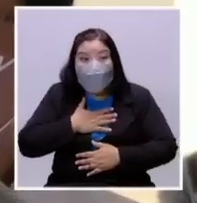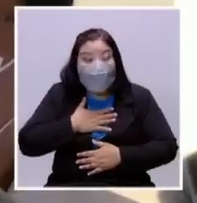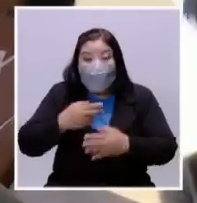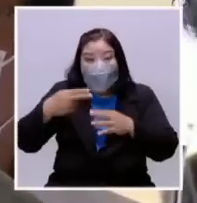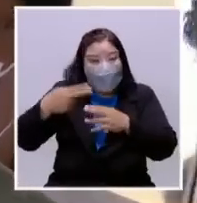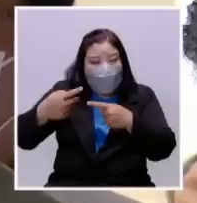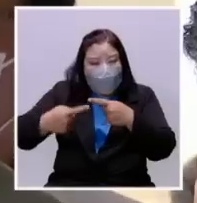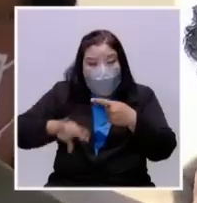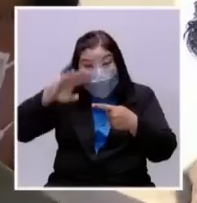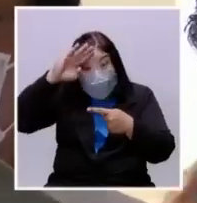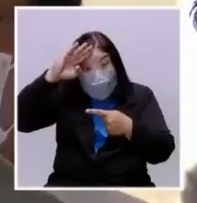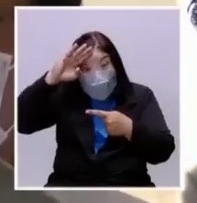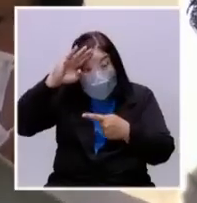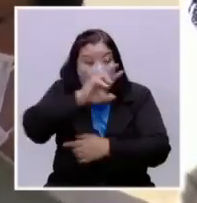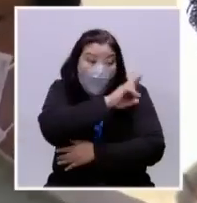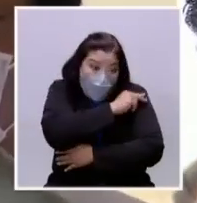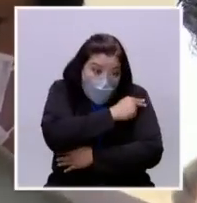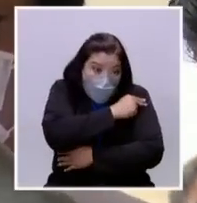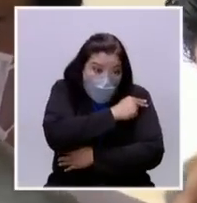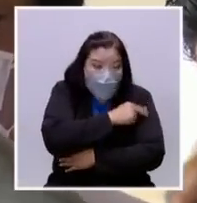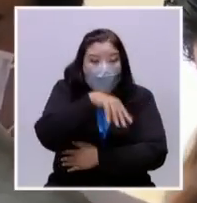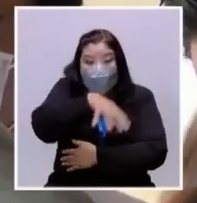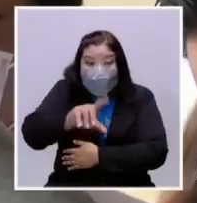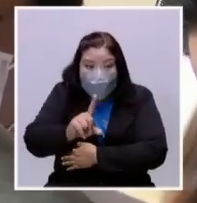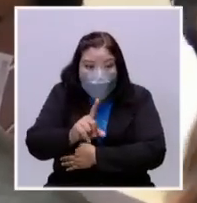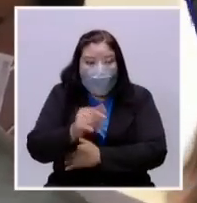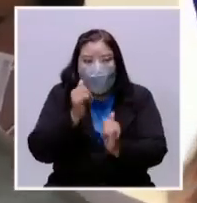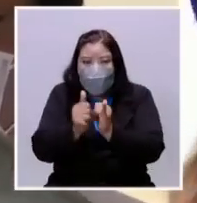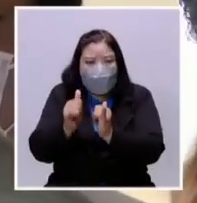อันนั้นก็ไปเข้าที่ไหนก็ได้เหมือนเดิมเราก็ยังให้การดูแลเหมือนเดิม